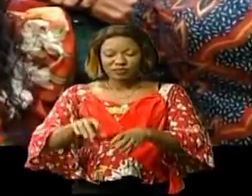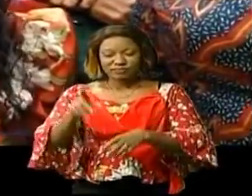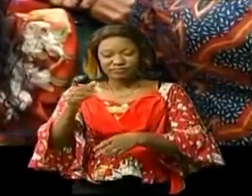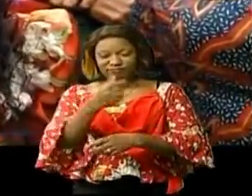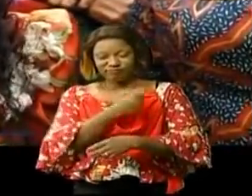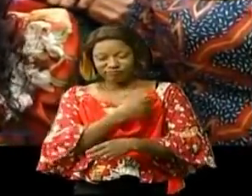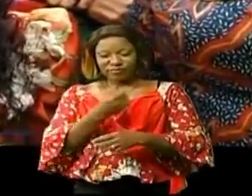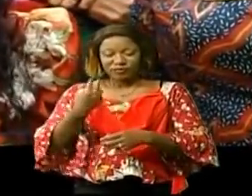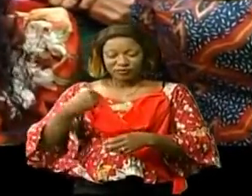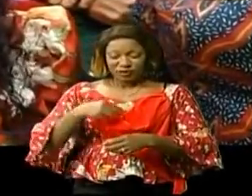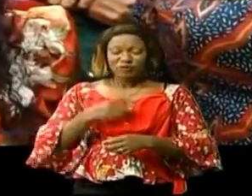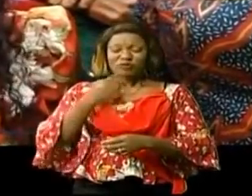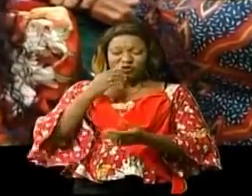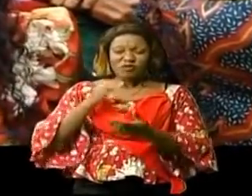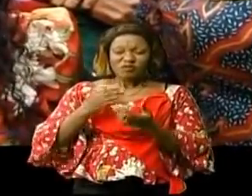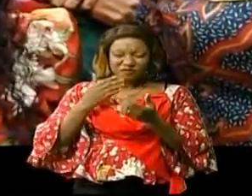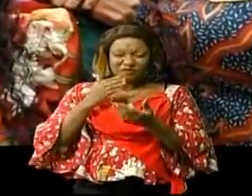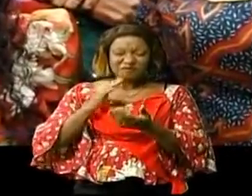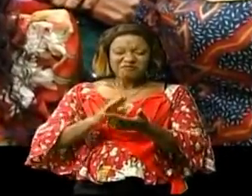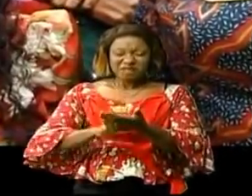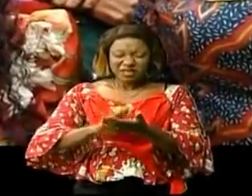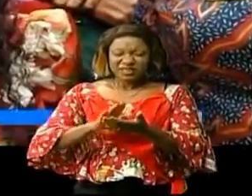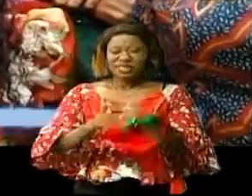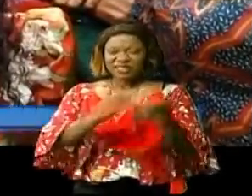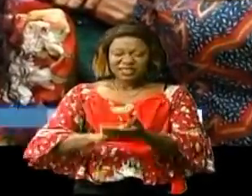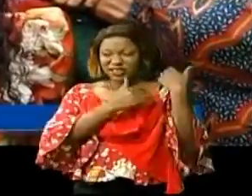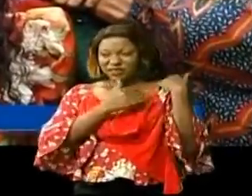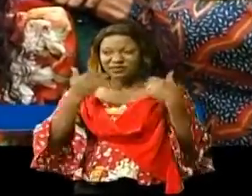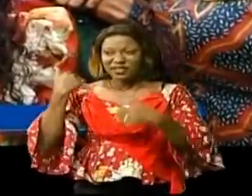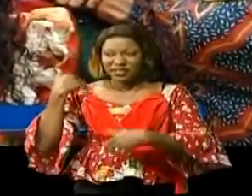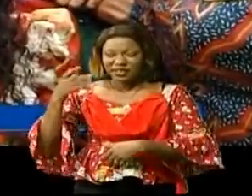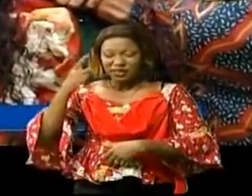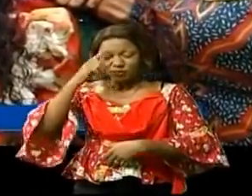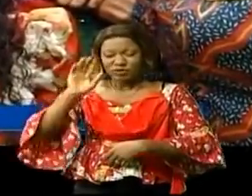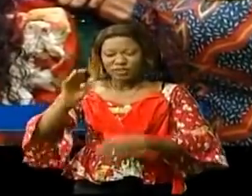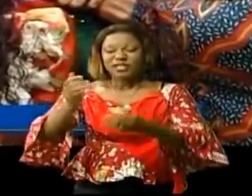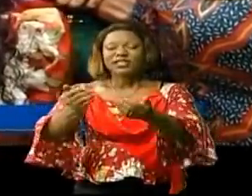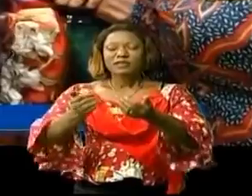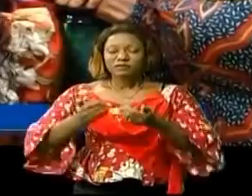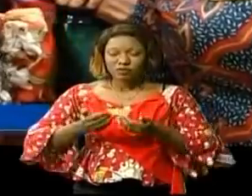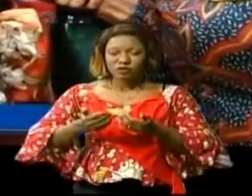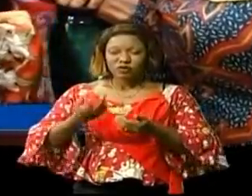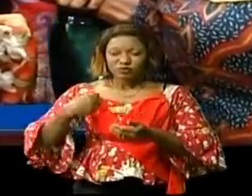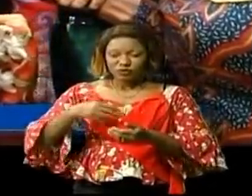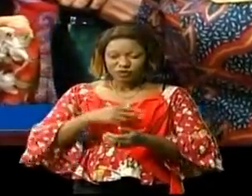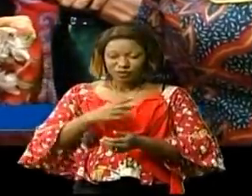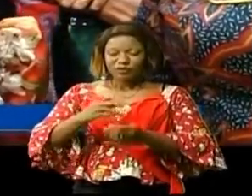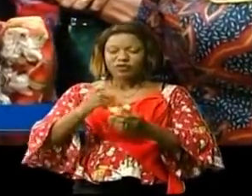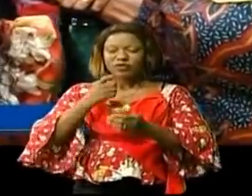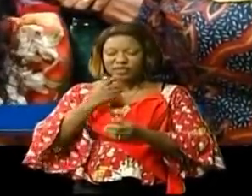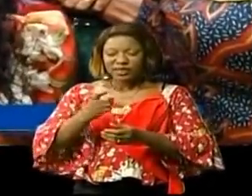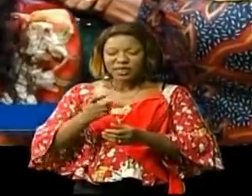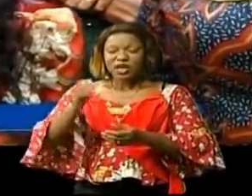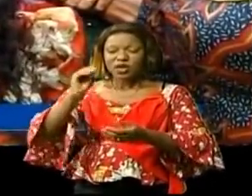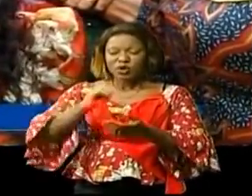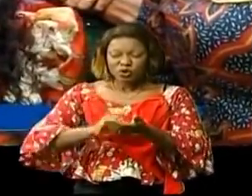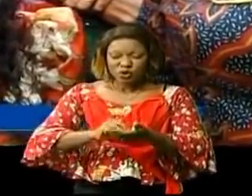l'État pour ses efforts et nous avons sollicité de lui d'améliorer ses nominations en